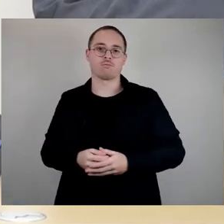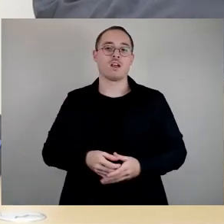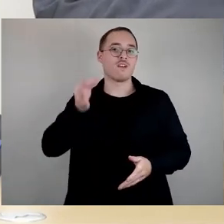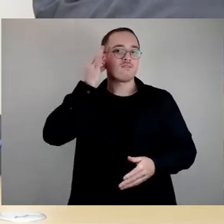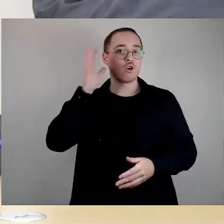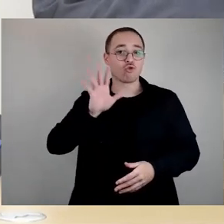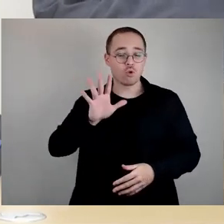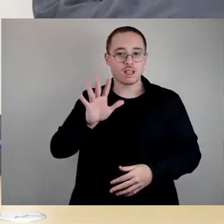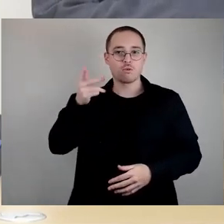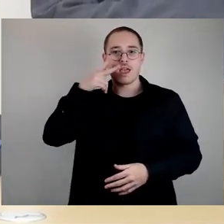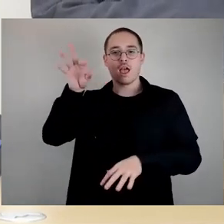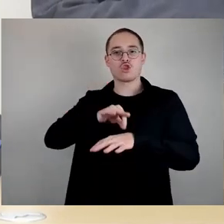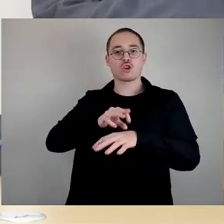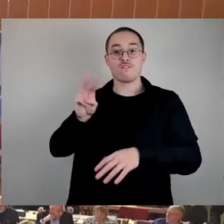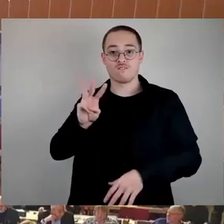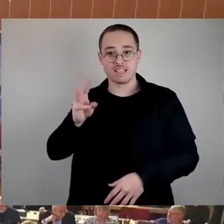Bedarf haben.